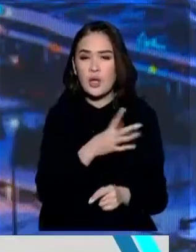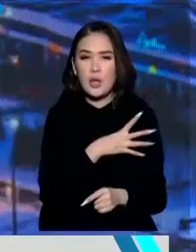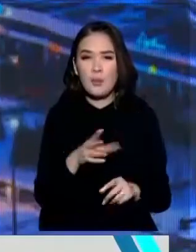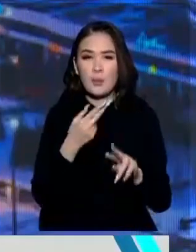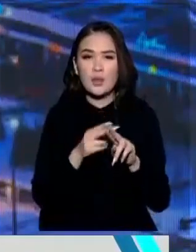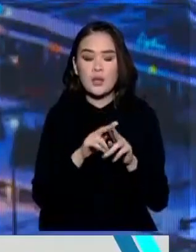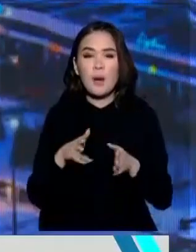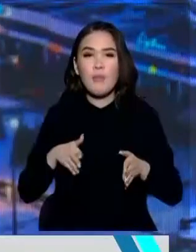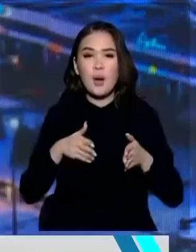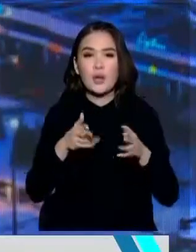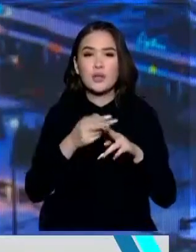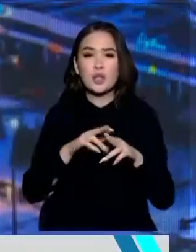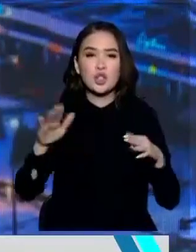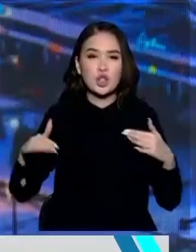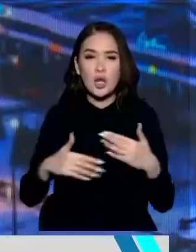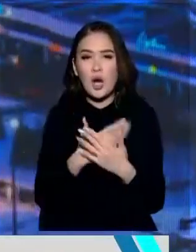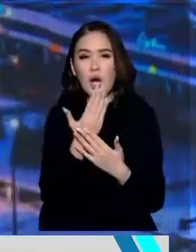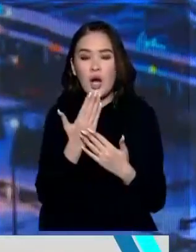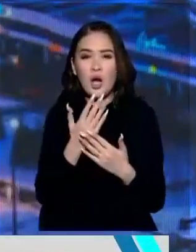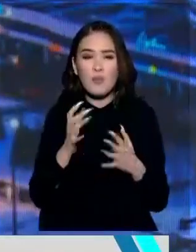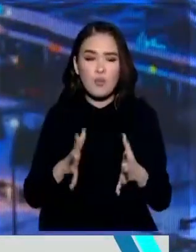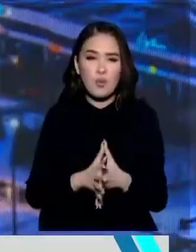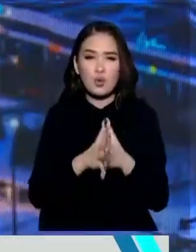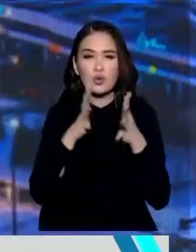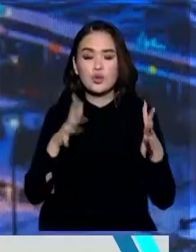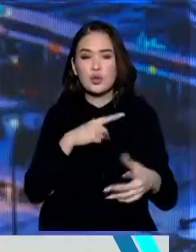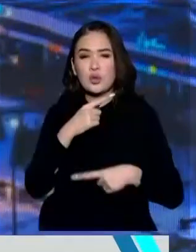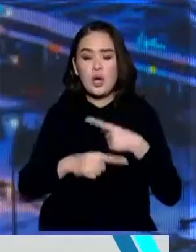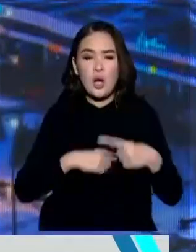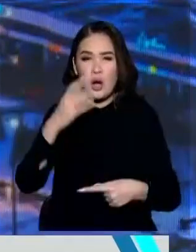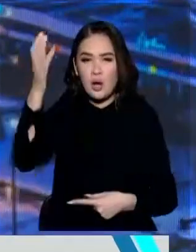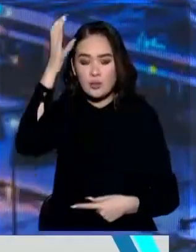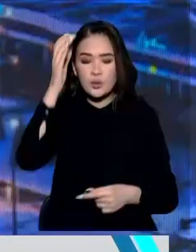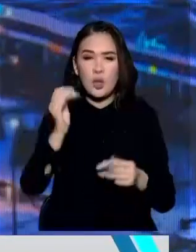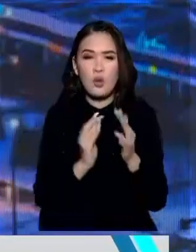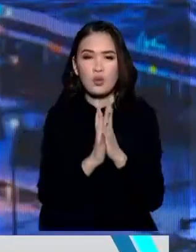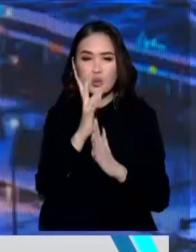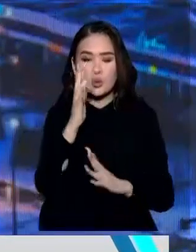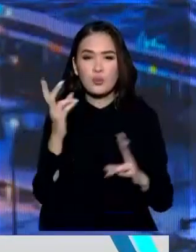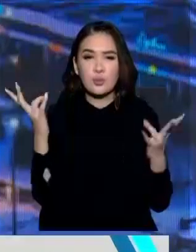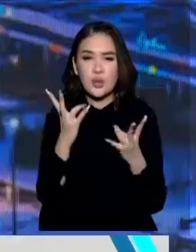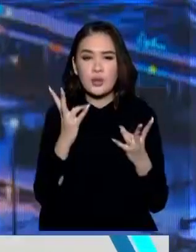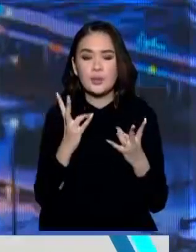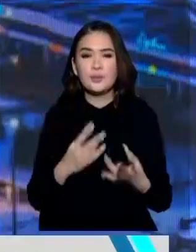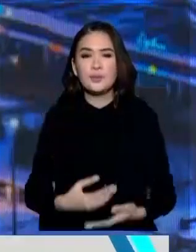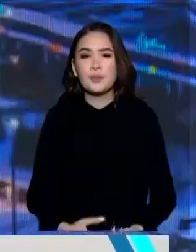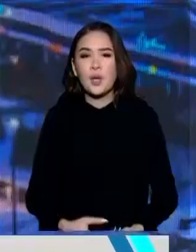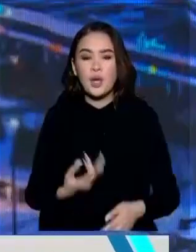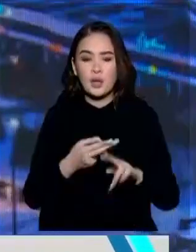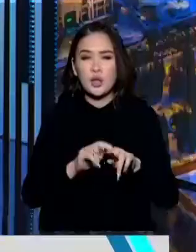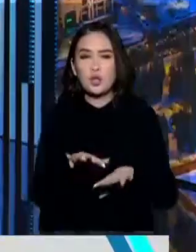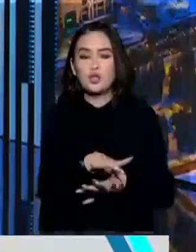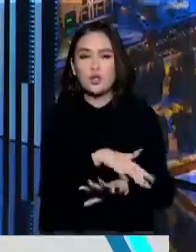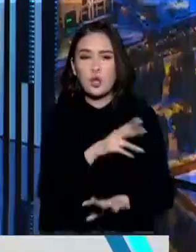негізгі бағытымыз жаңа буын, жаңа тұрпатты ғалымдарымызды өсіріп, ғылымға қосуымыз керек. Енді бұл ұзақ